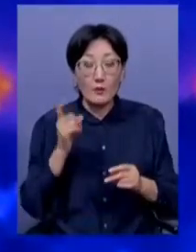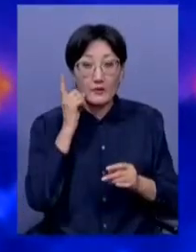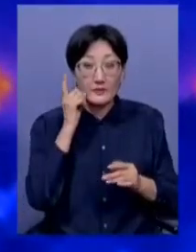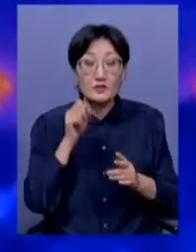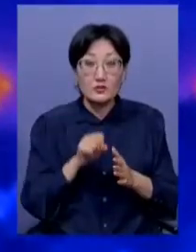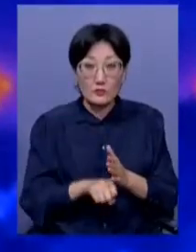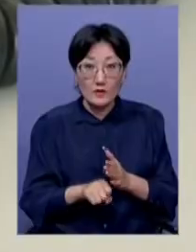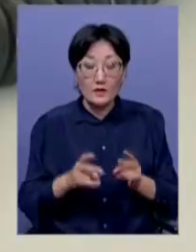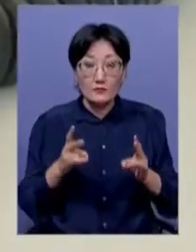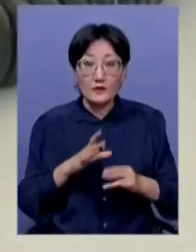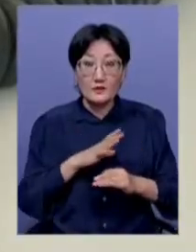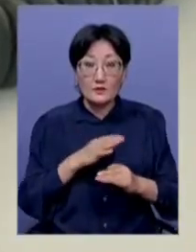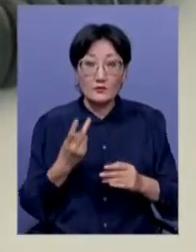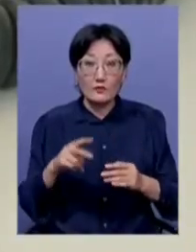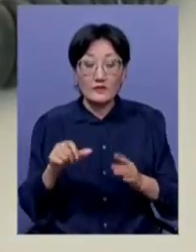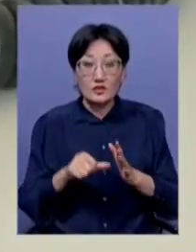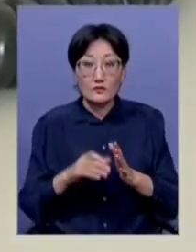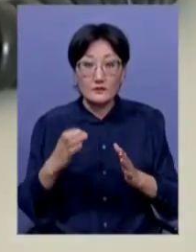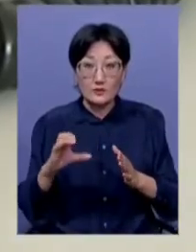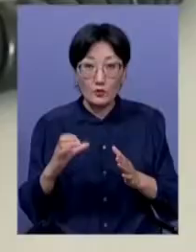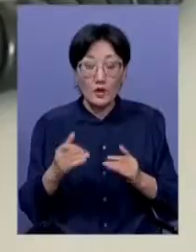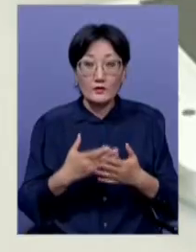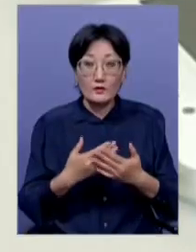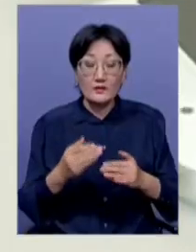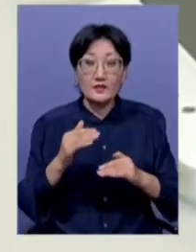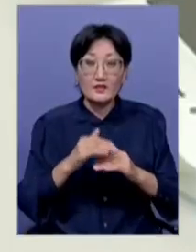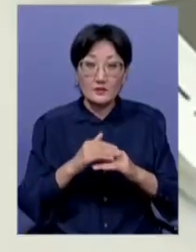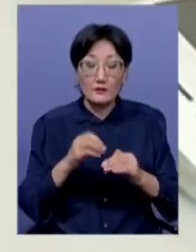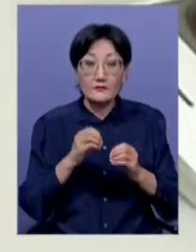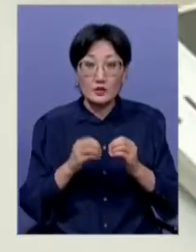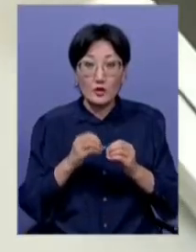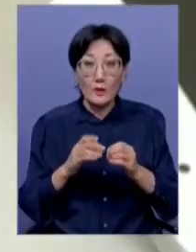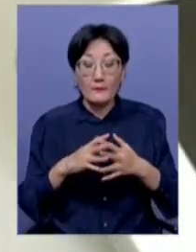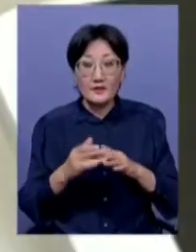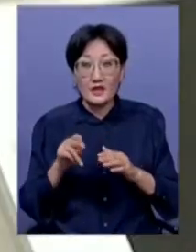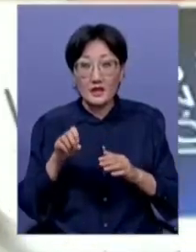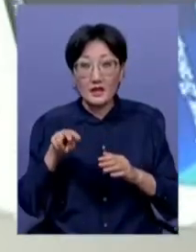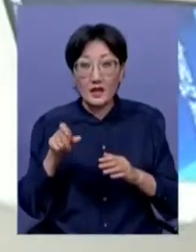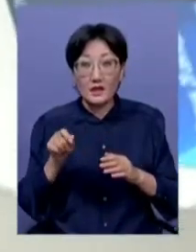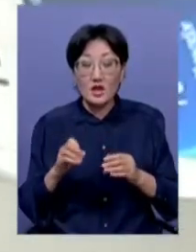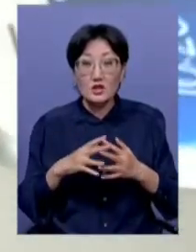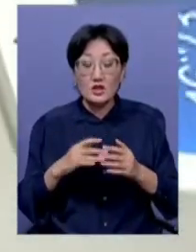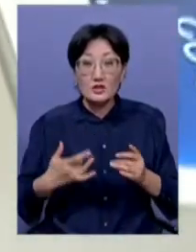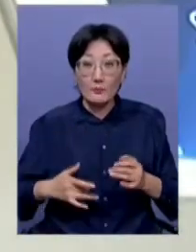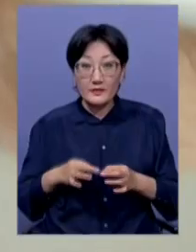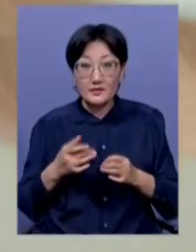устройства. Трагедия произошла 26 сентября около 10 вечера в поселке Каргалы Жамбылского района. Предположительно, девочку